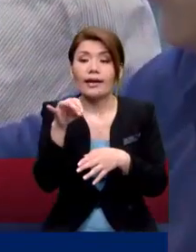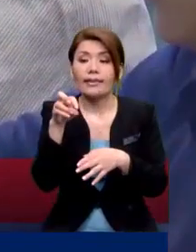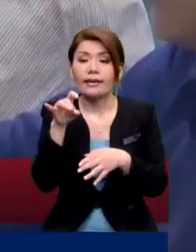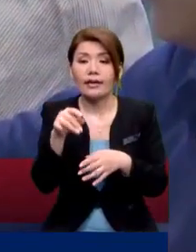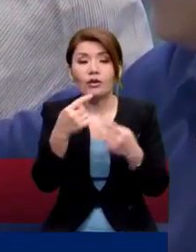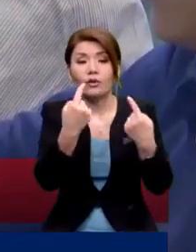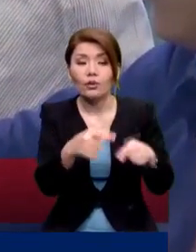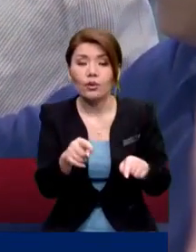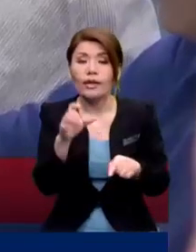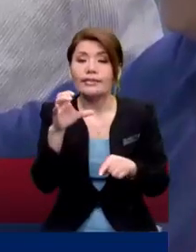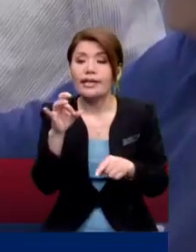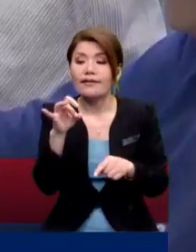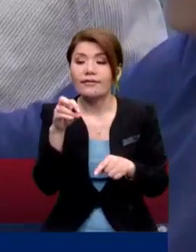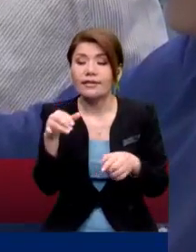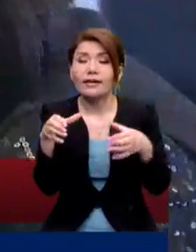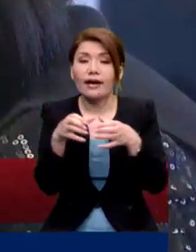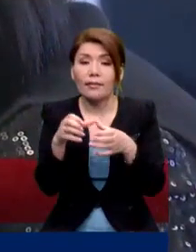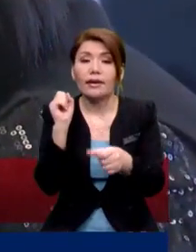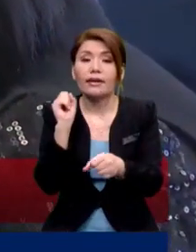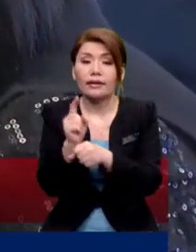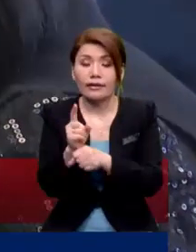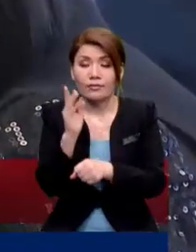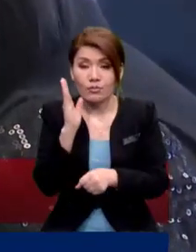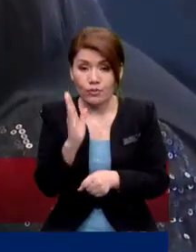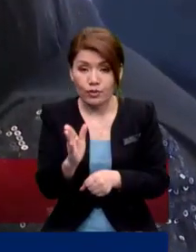ұйымдардан бөлек сервистік компанияларға тапсыру ұсынылды.